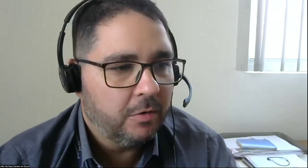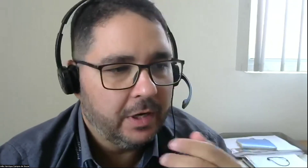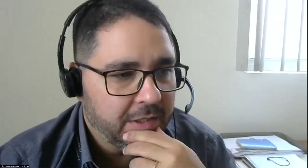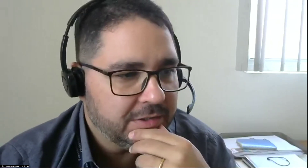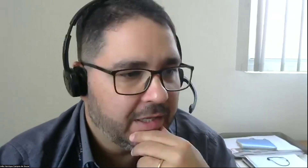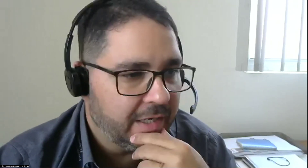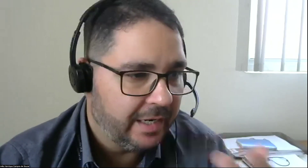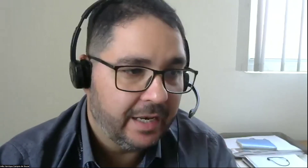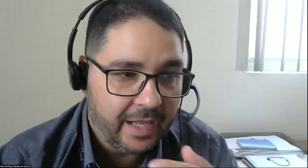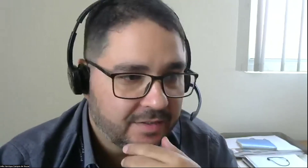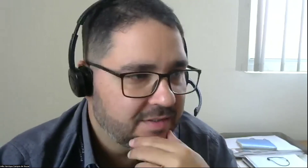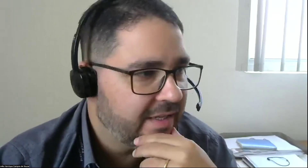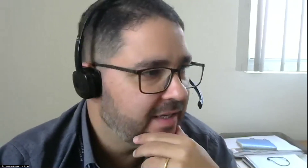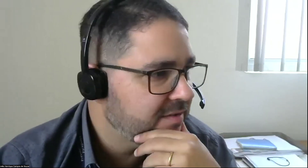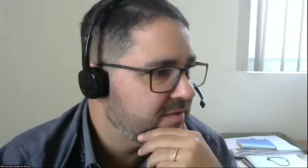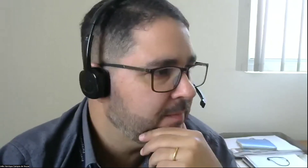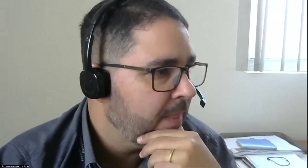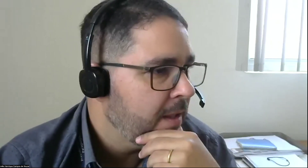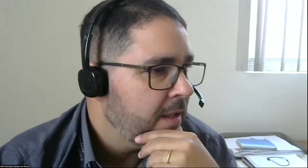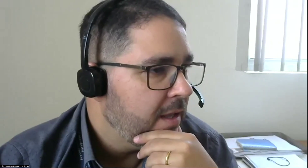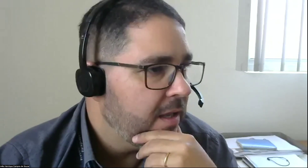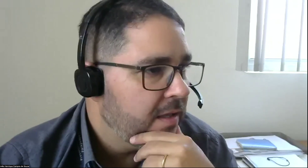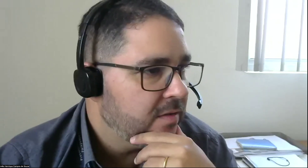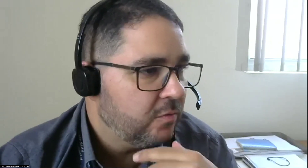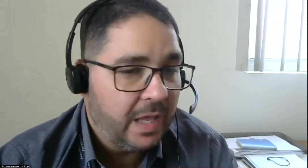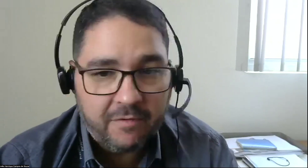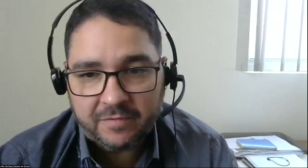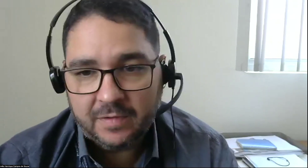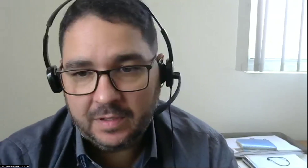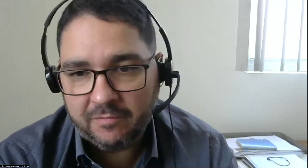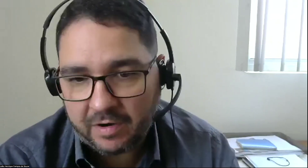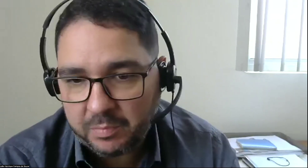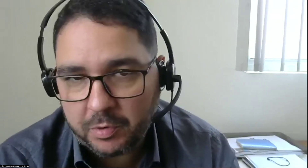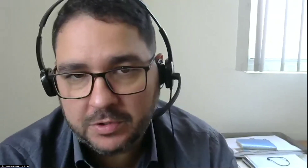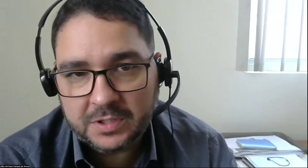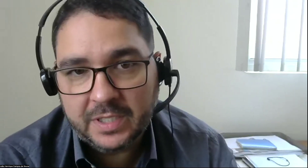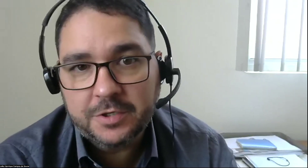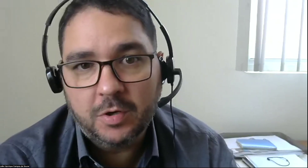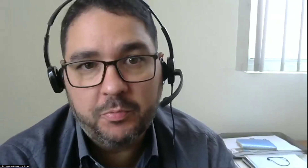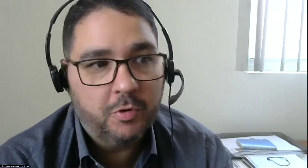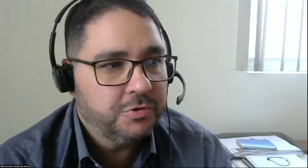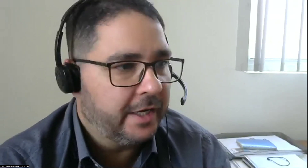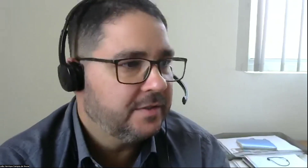qui a trait à les analyses cliniques.